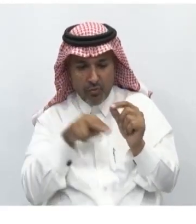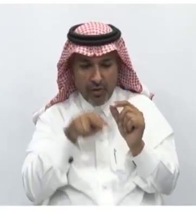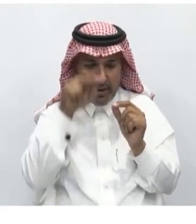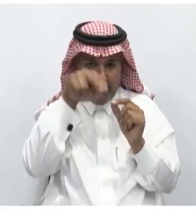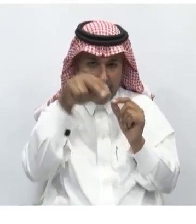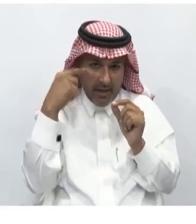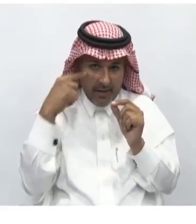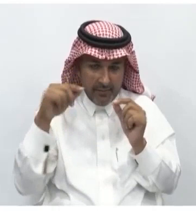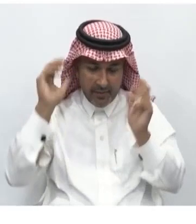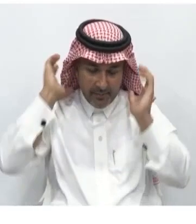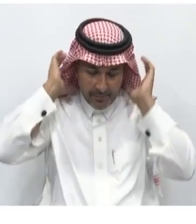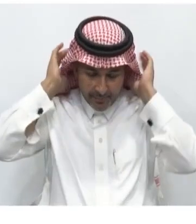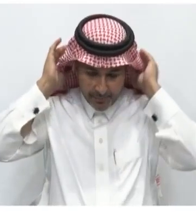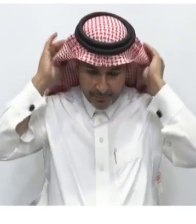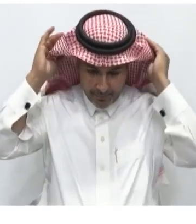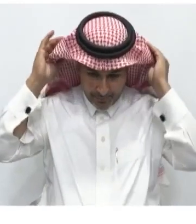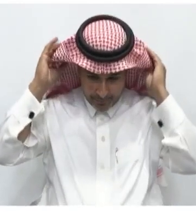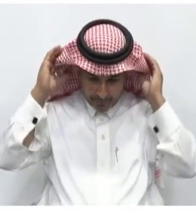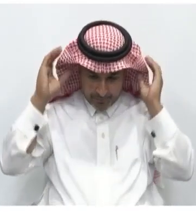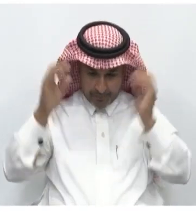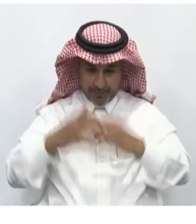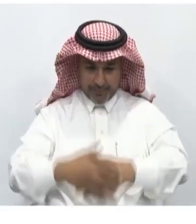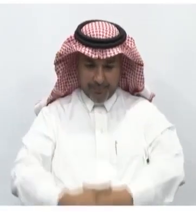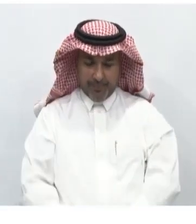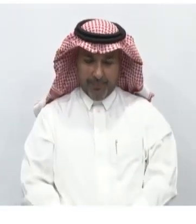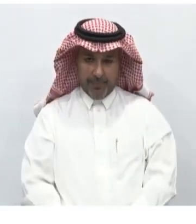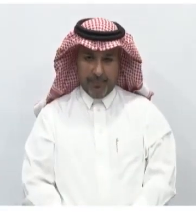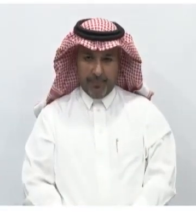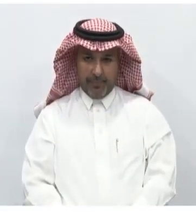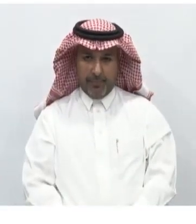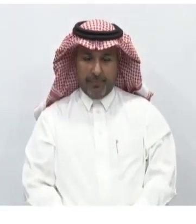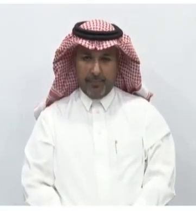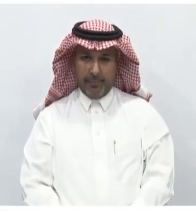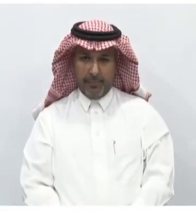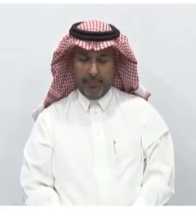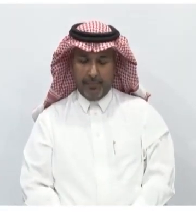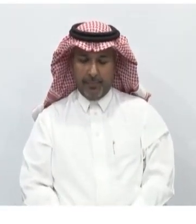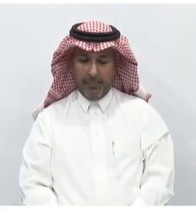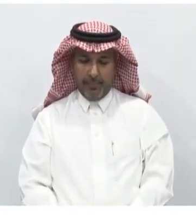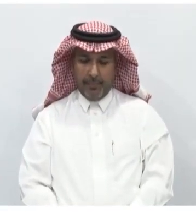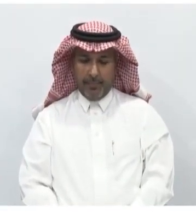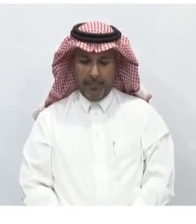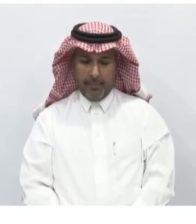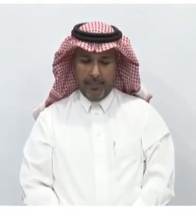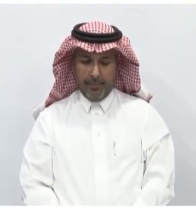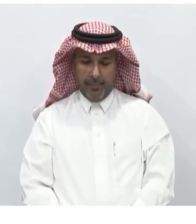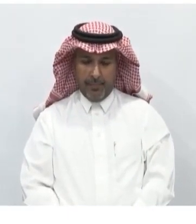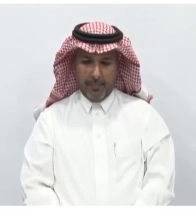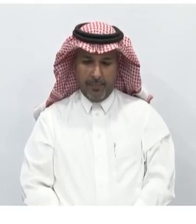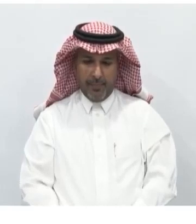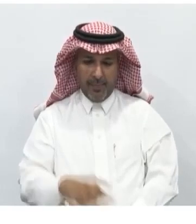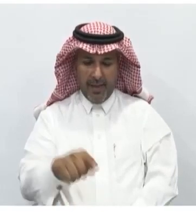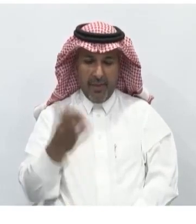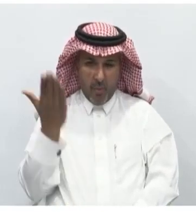مفرداتنا الجديدة التي تطرقنا إليها في الحصة الماضية وأيضًا في هذه الحصة هي الملح المائي.